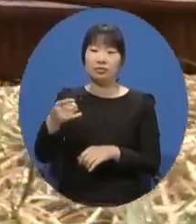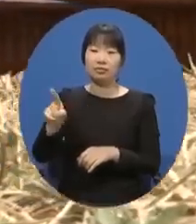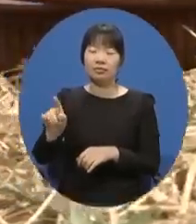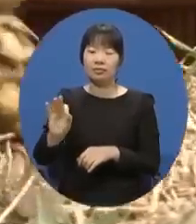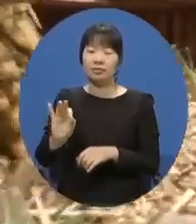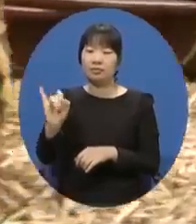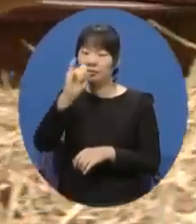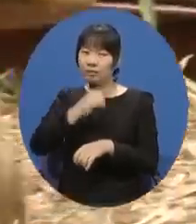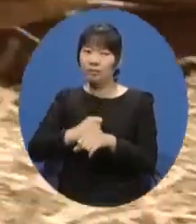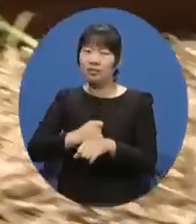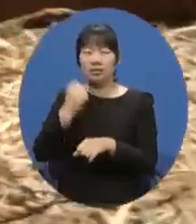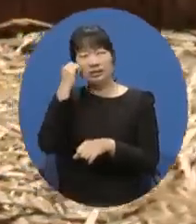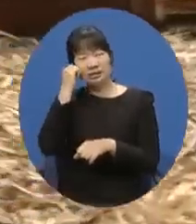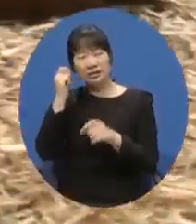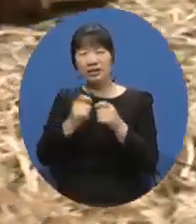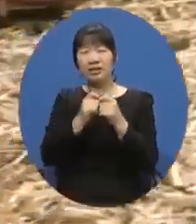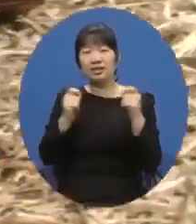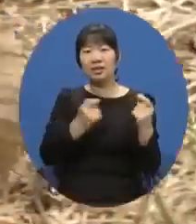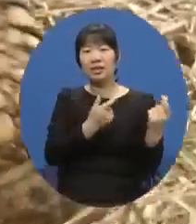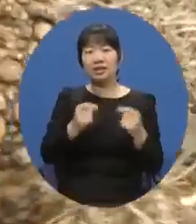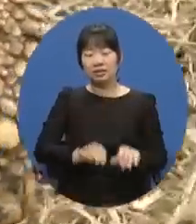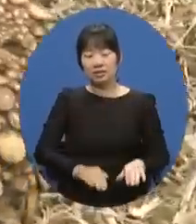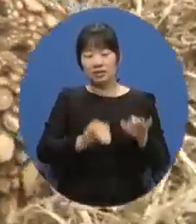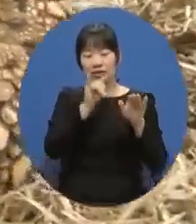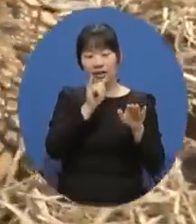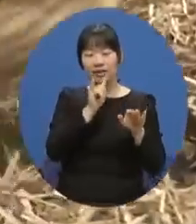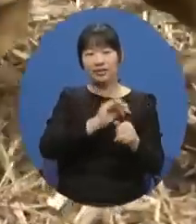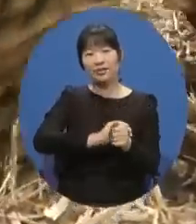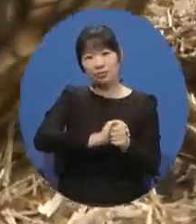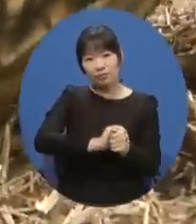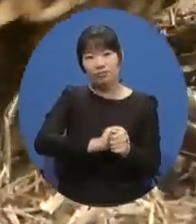수명이 길어 함께 성장할 수 있는 거북이도 좋습니다.